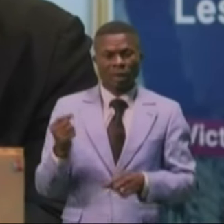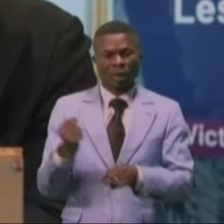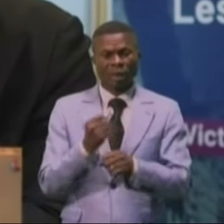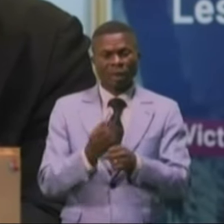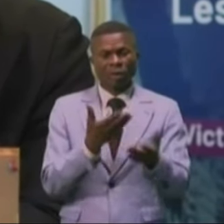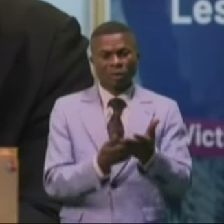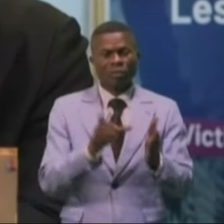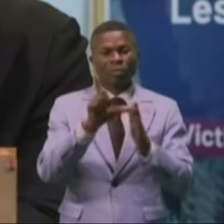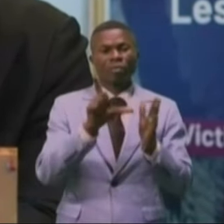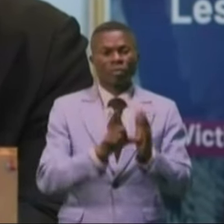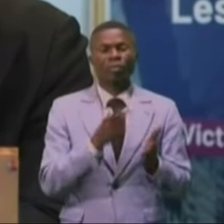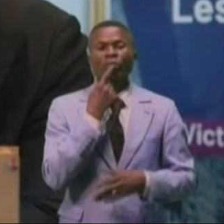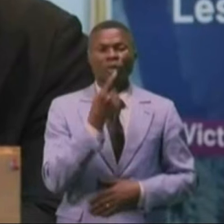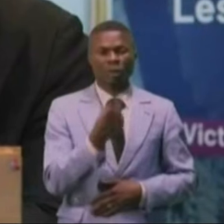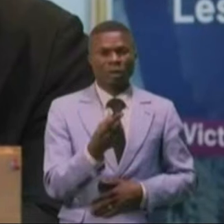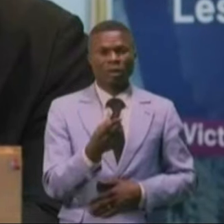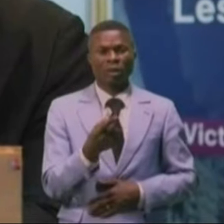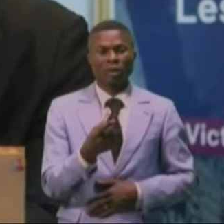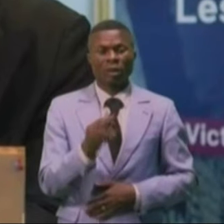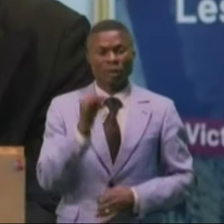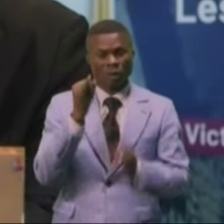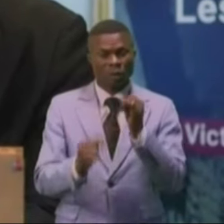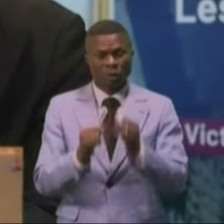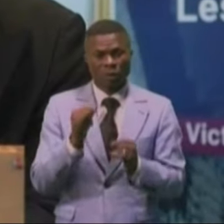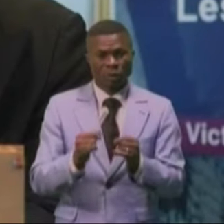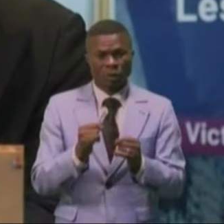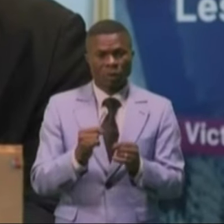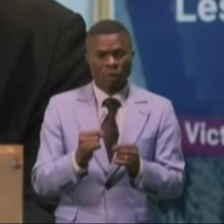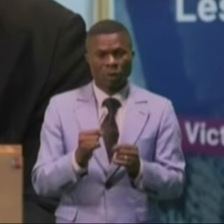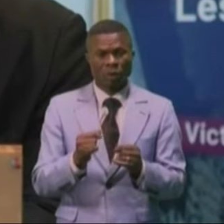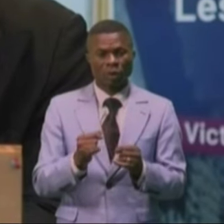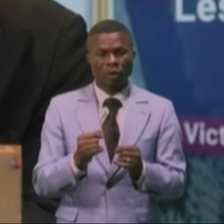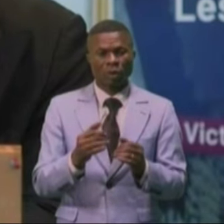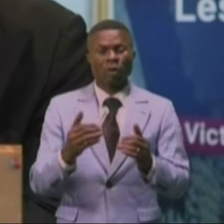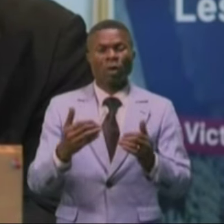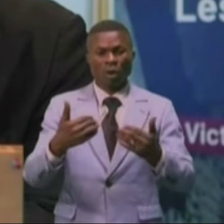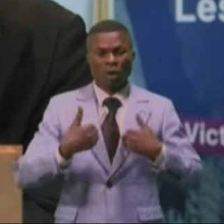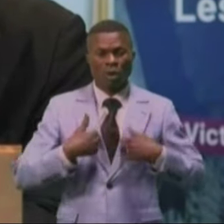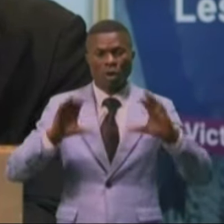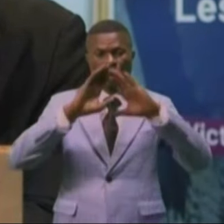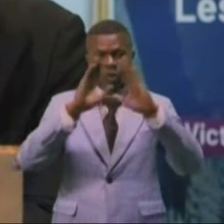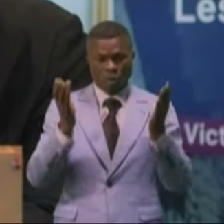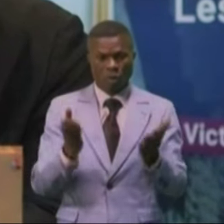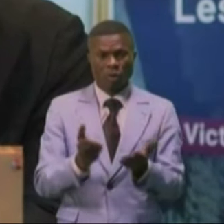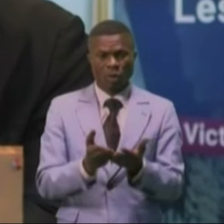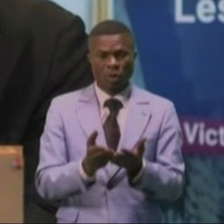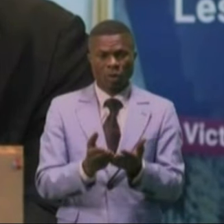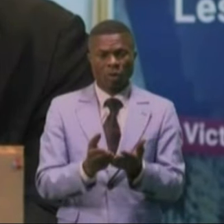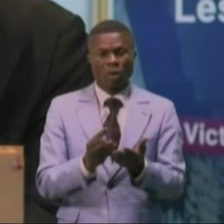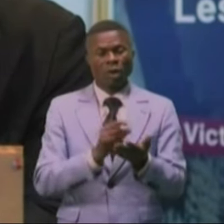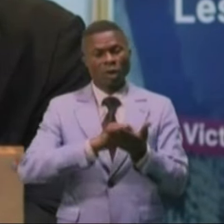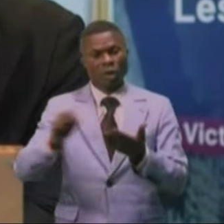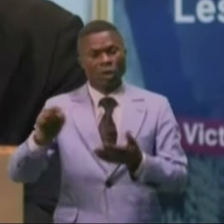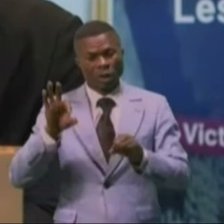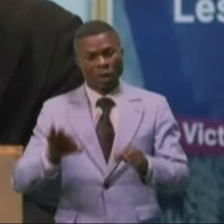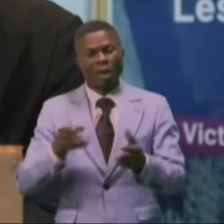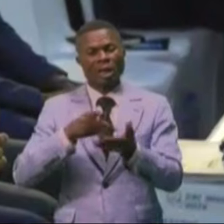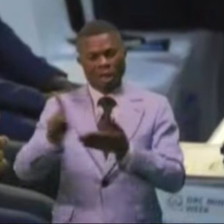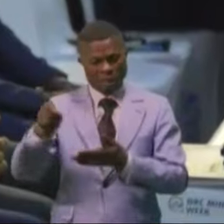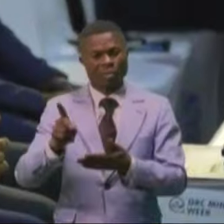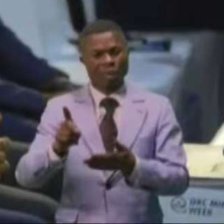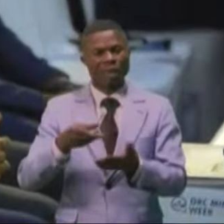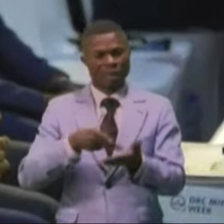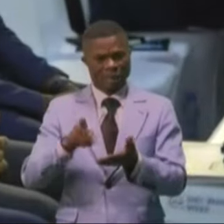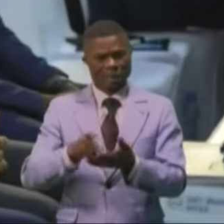la loi dit que si on dépossède une communauté de sa terre, il faut payer une indemnité.